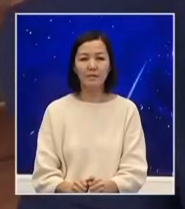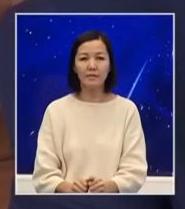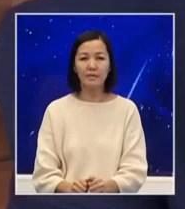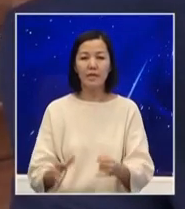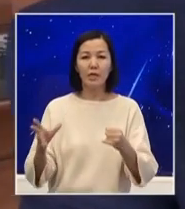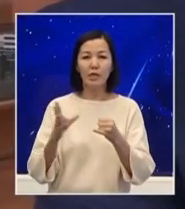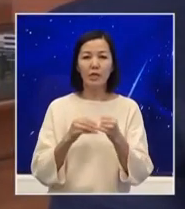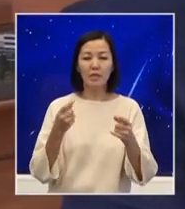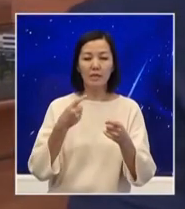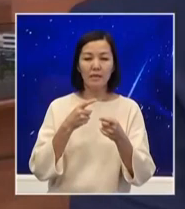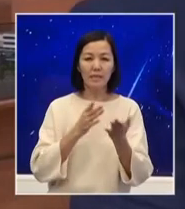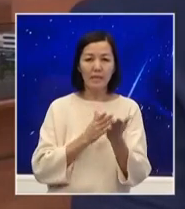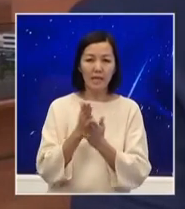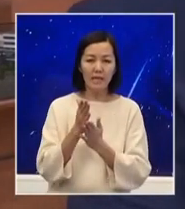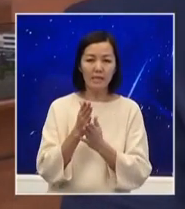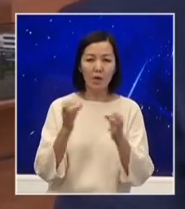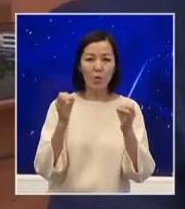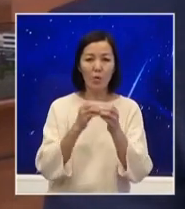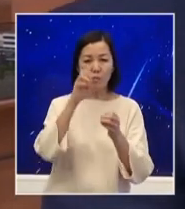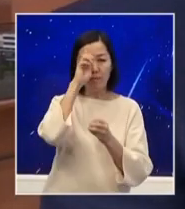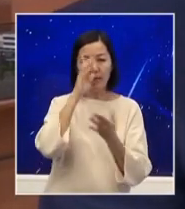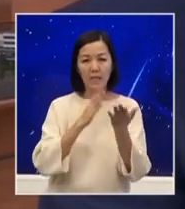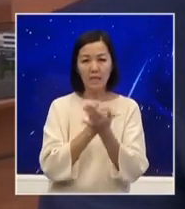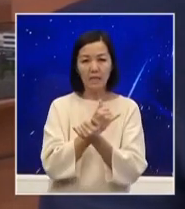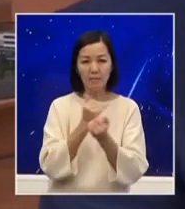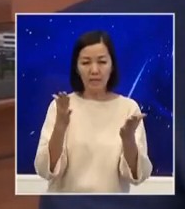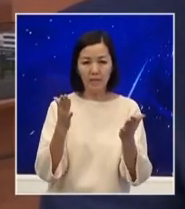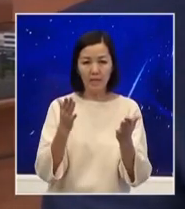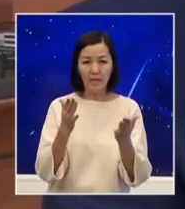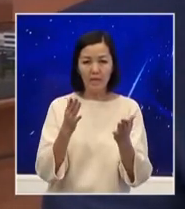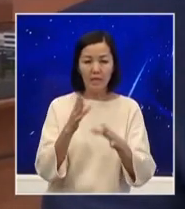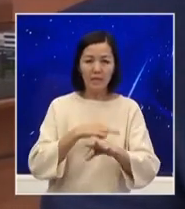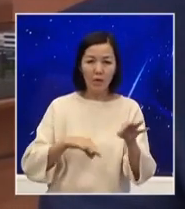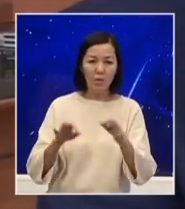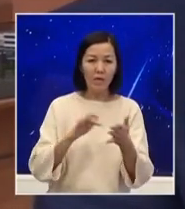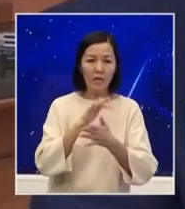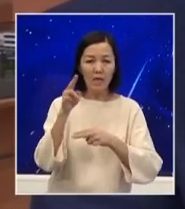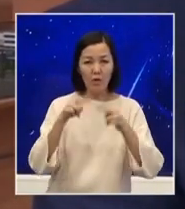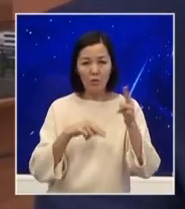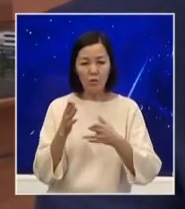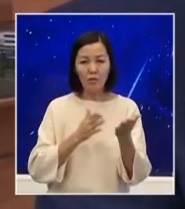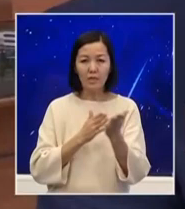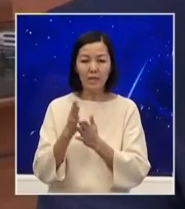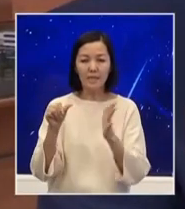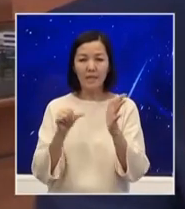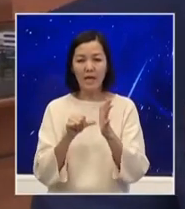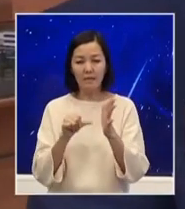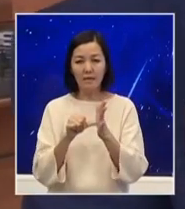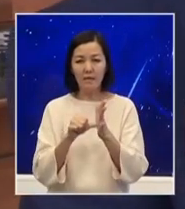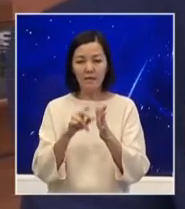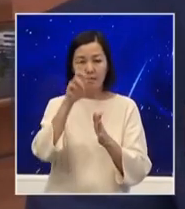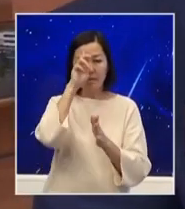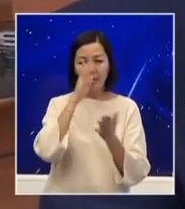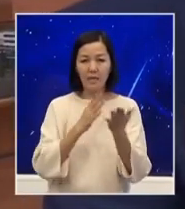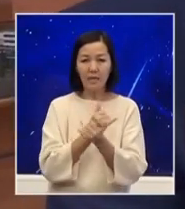Жер қатынастары саласында 10 мемлекеттік қызмет, сәулет және қала құрылысы саласында 6